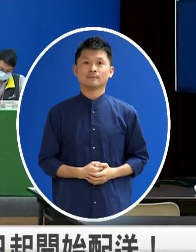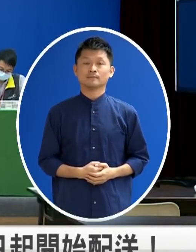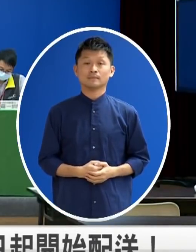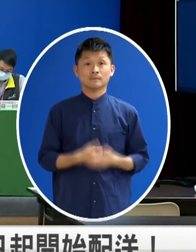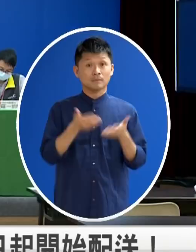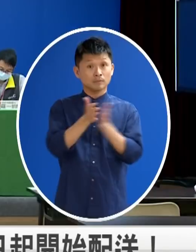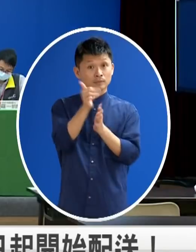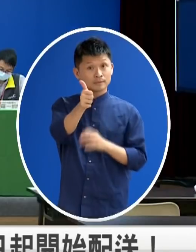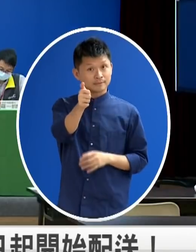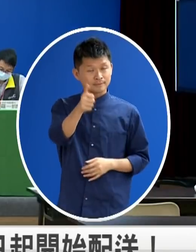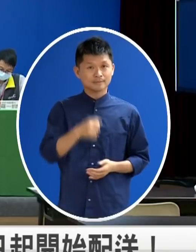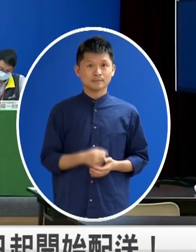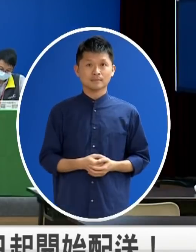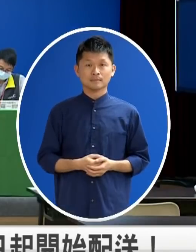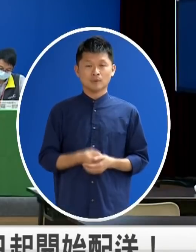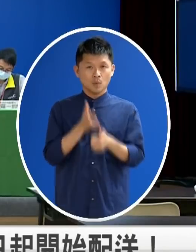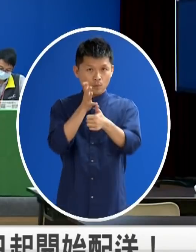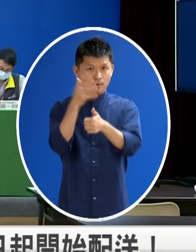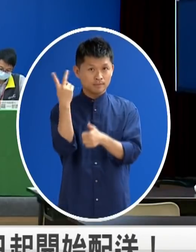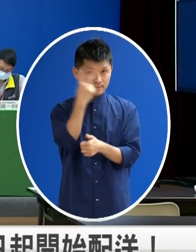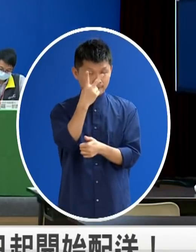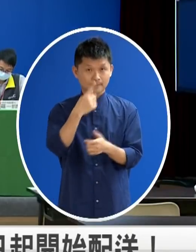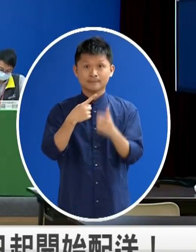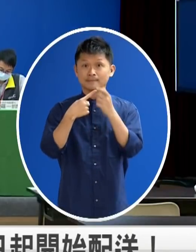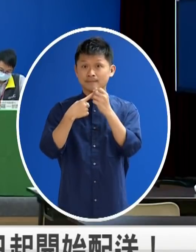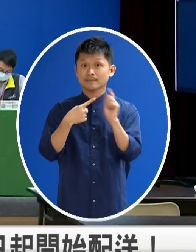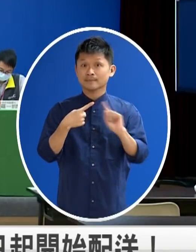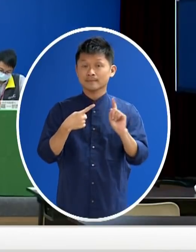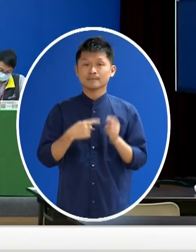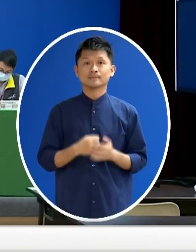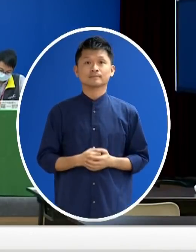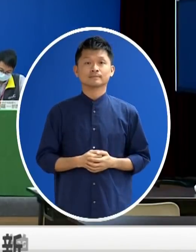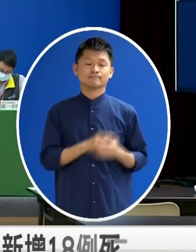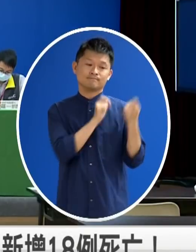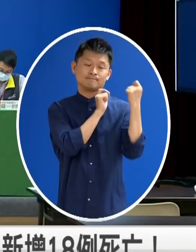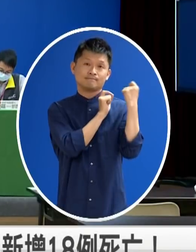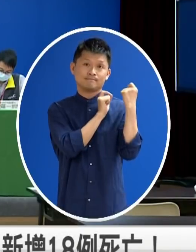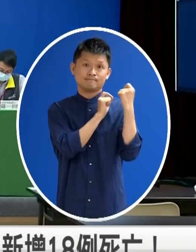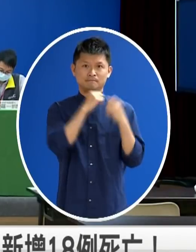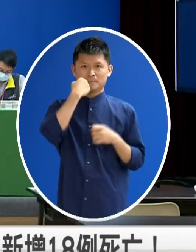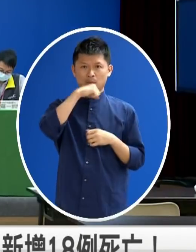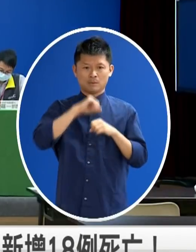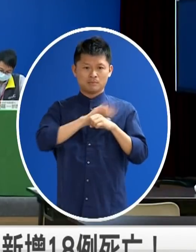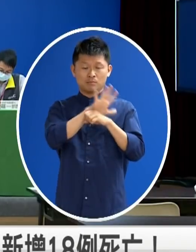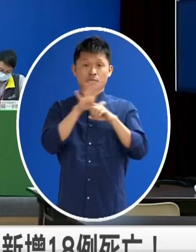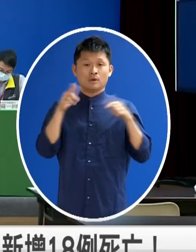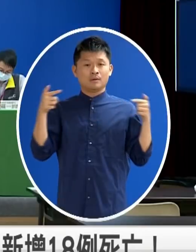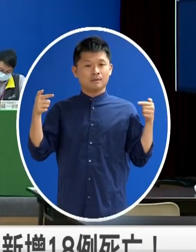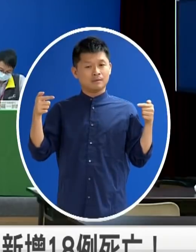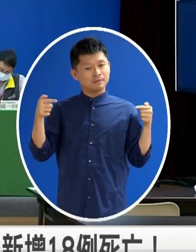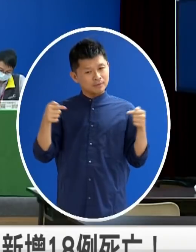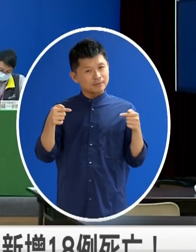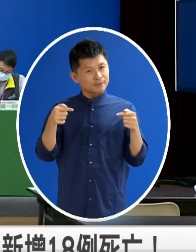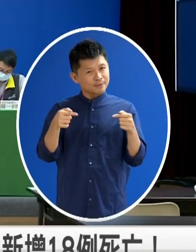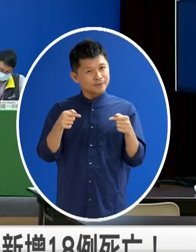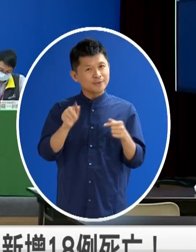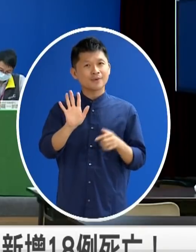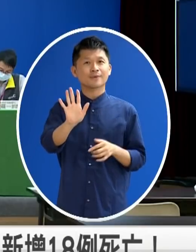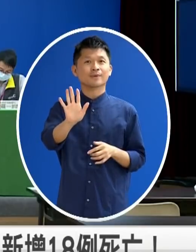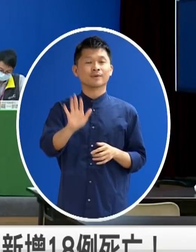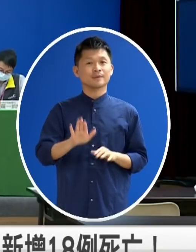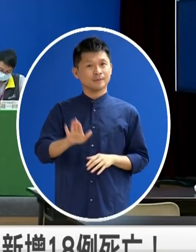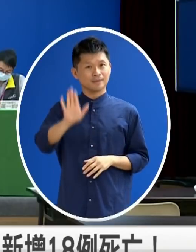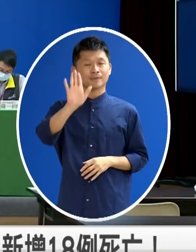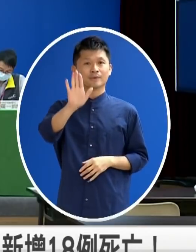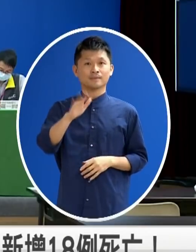谢谢部长，不好意思，这边有两个问题想要请问，就是因为其实最近国内的疫情有比较趋缓的现象，那想要问